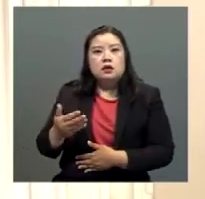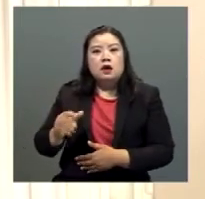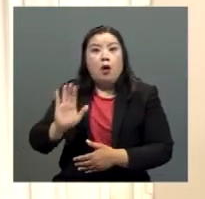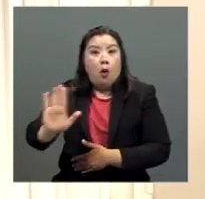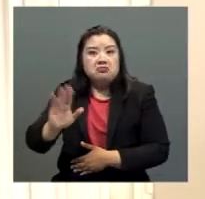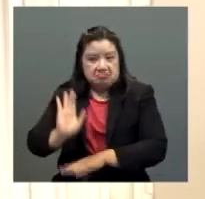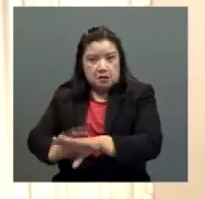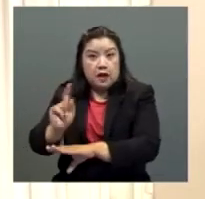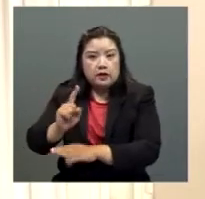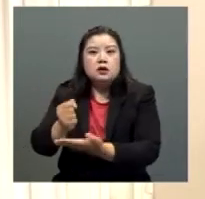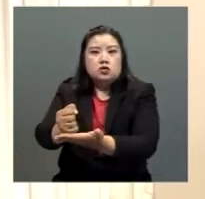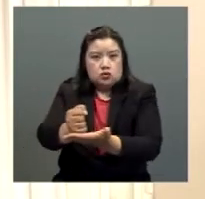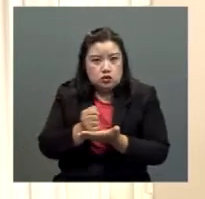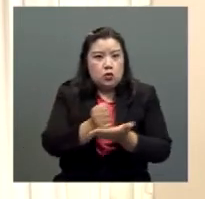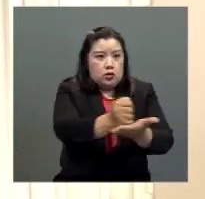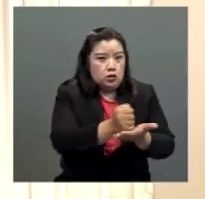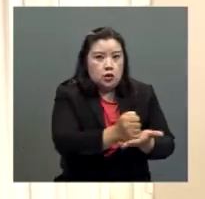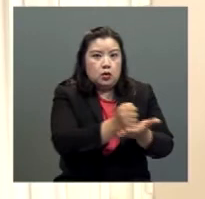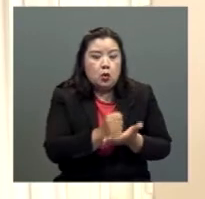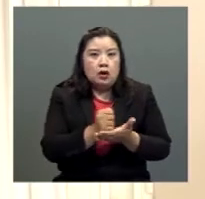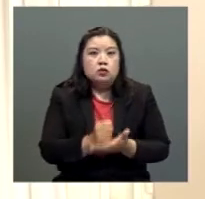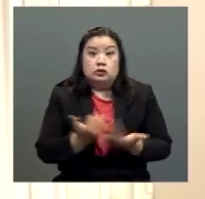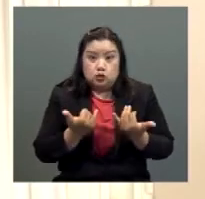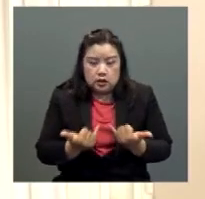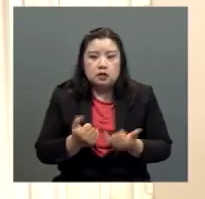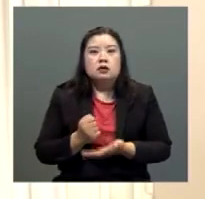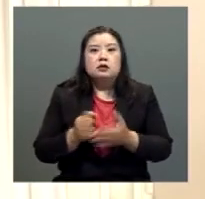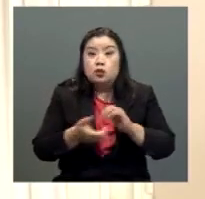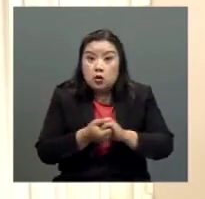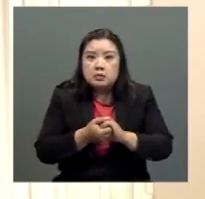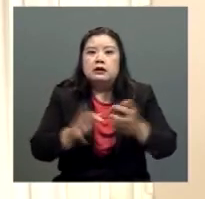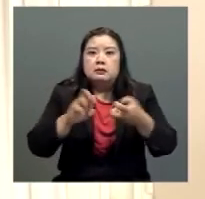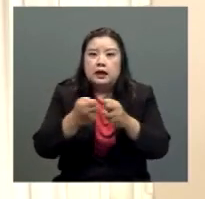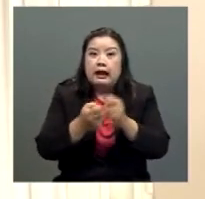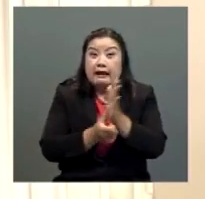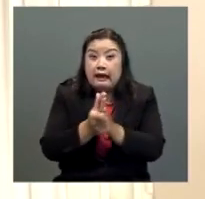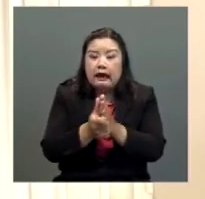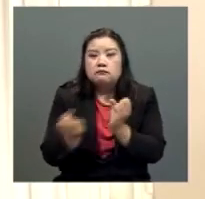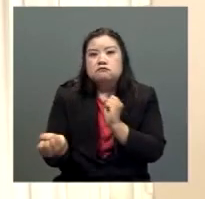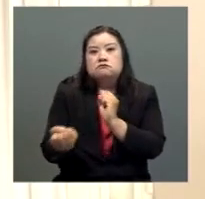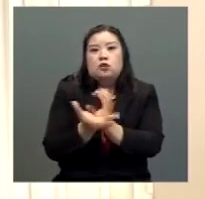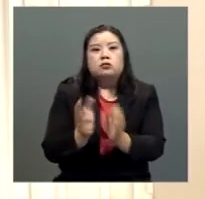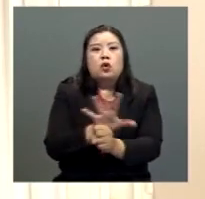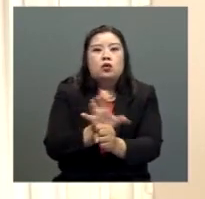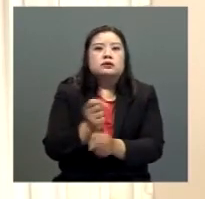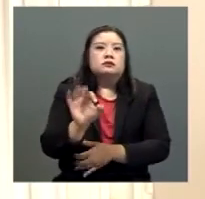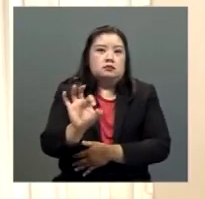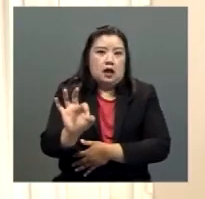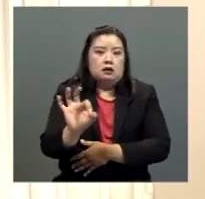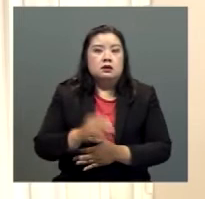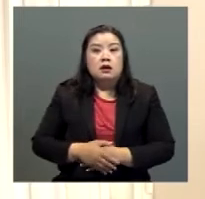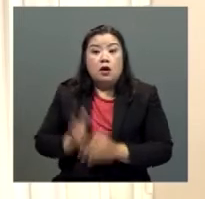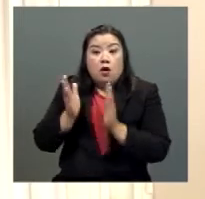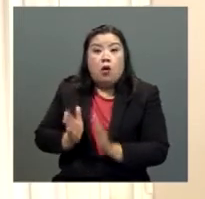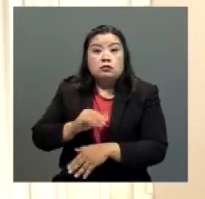ท่านมาช่วยกันจัดการกับวิกฤตที่เรากำลังเผชิญอยู่ในวันนี้นอกเหนือจากกลุ่มมหาเศรษฐีของประเทศไทย